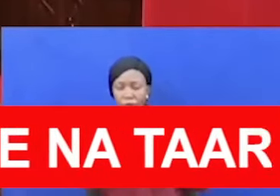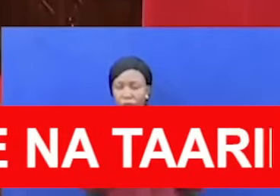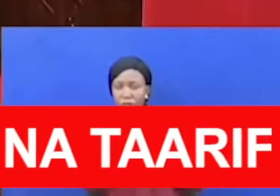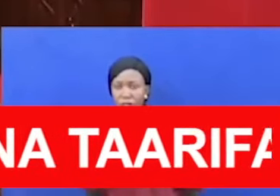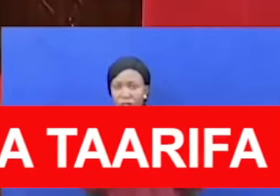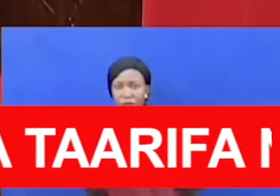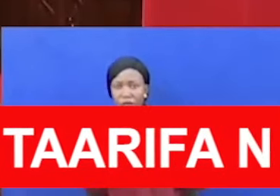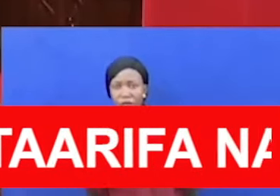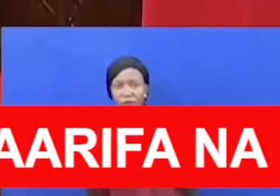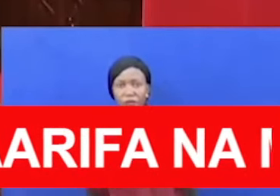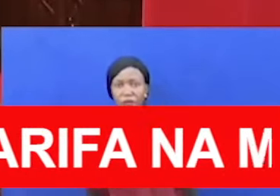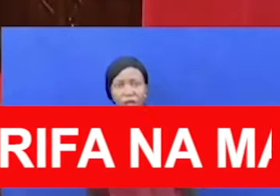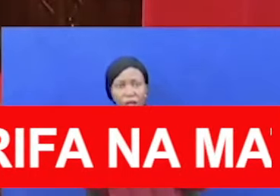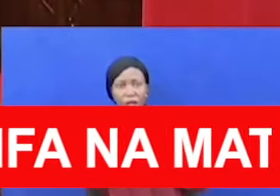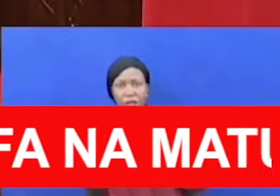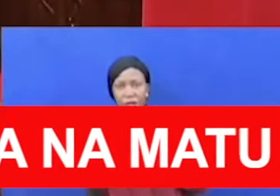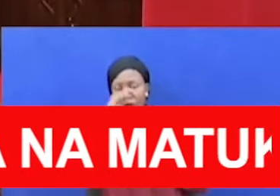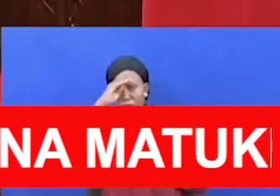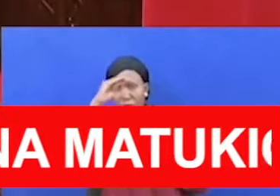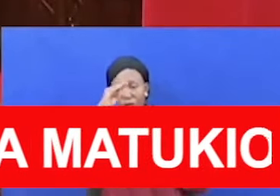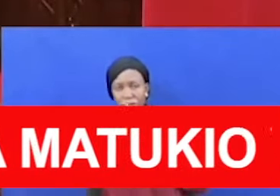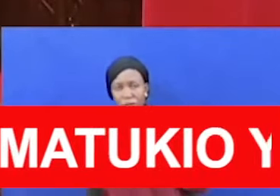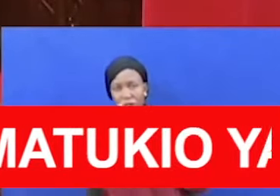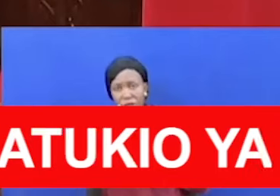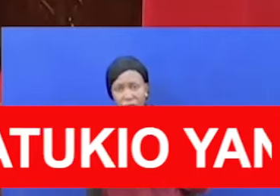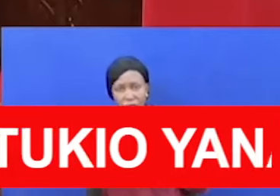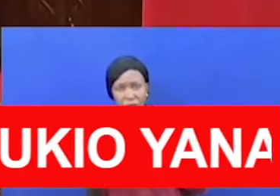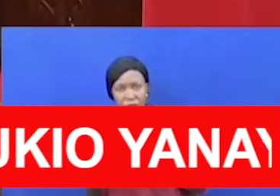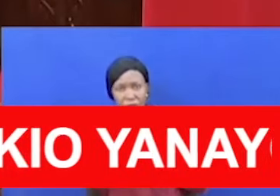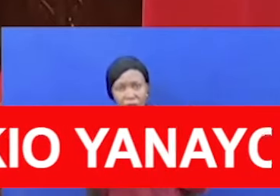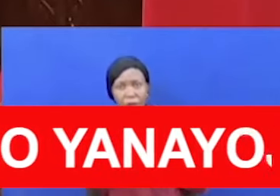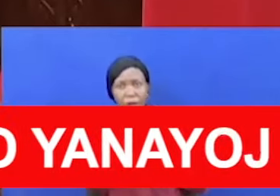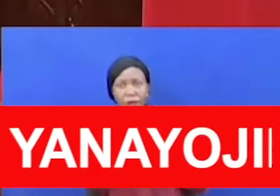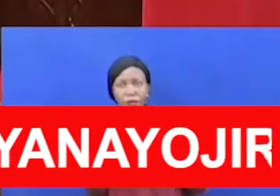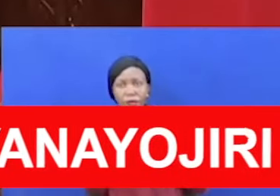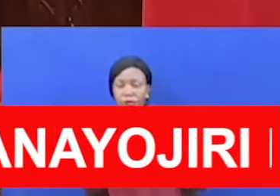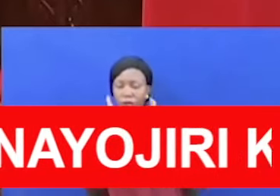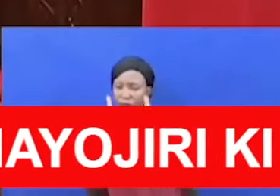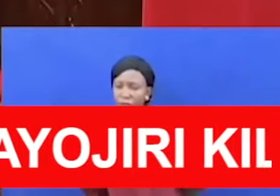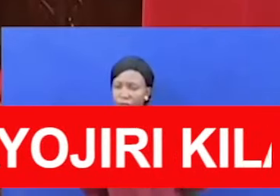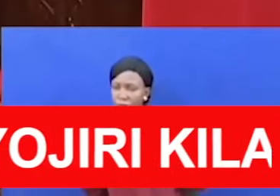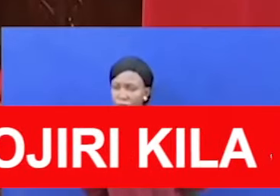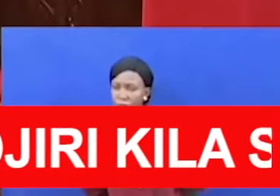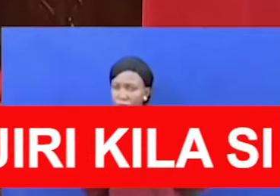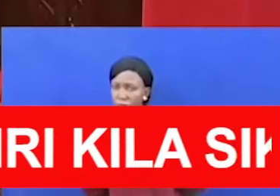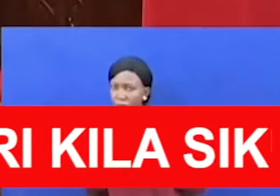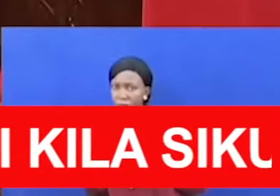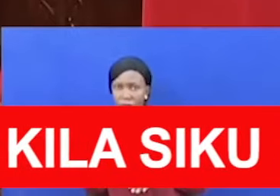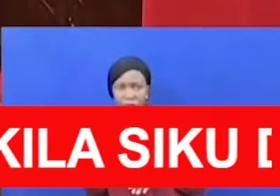wa ajira ya polisi, Tanzania Police Force Equipment Portal. Mheshimiwa mwenyekiti,